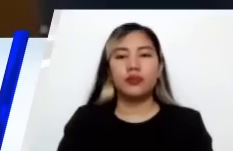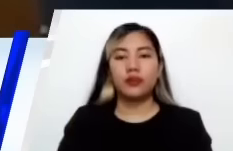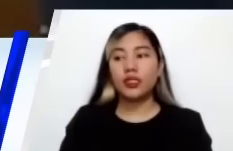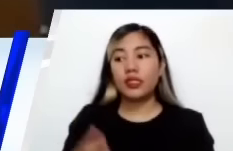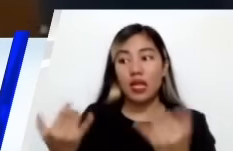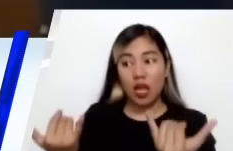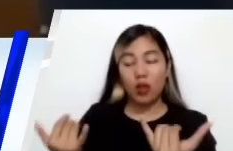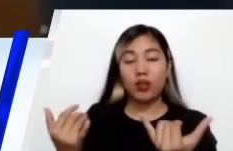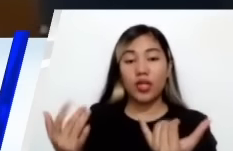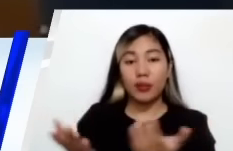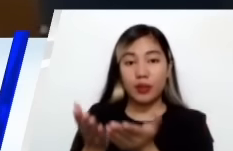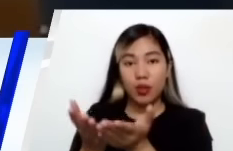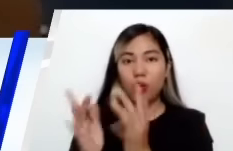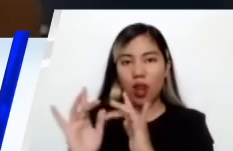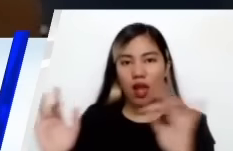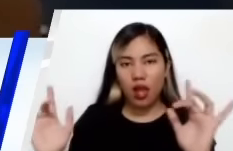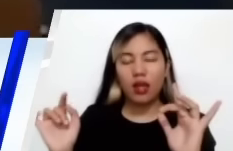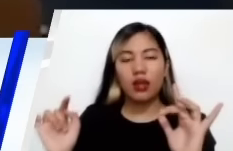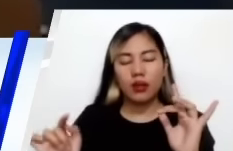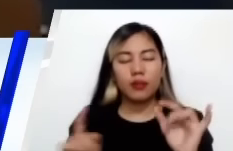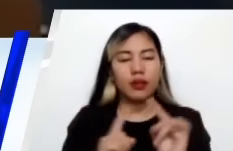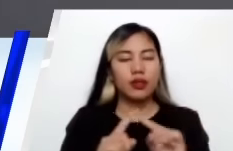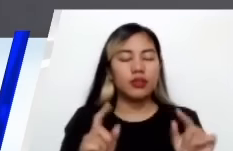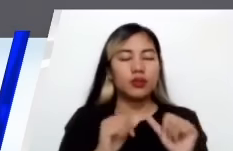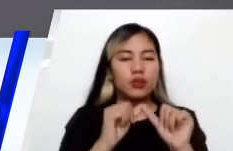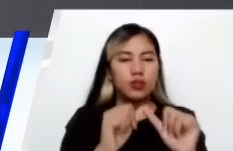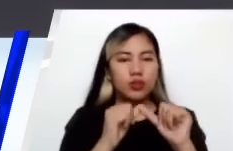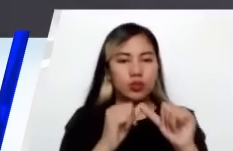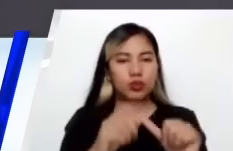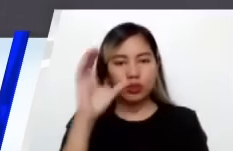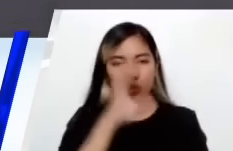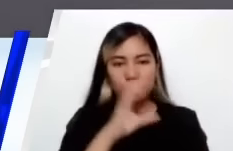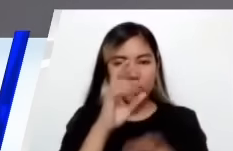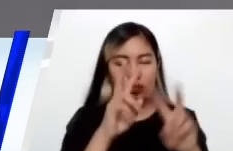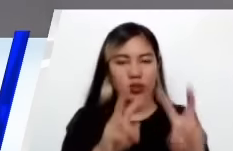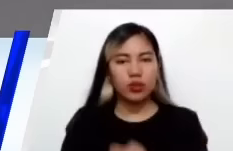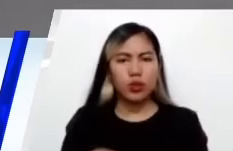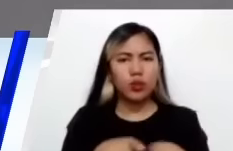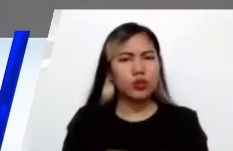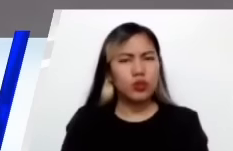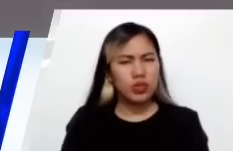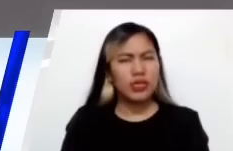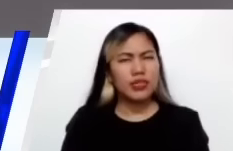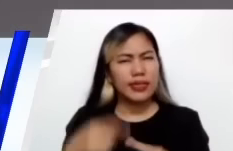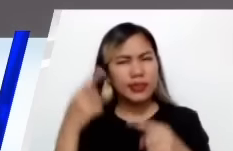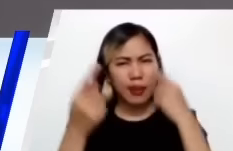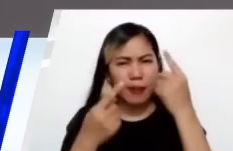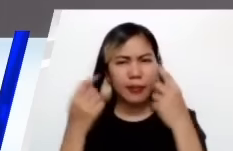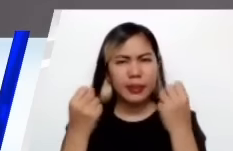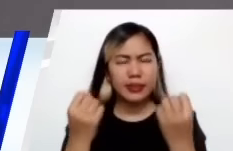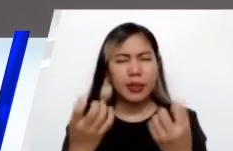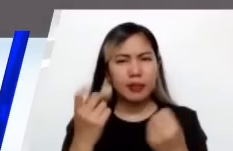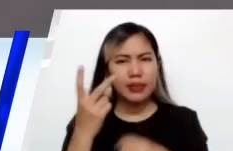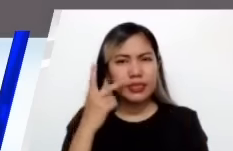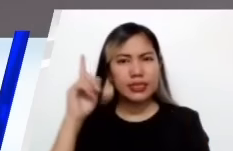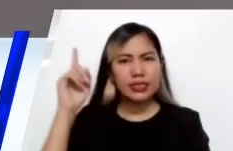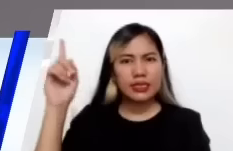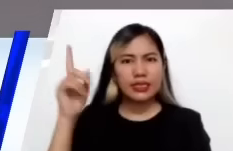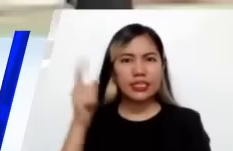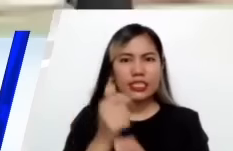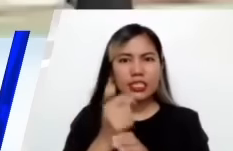pero patuloy ang pag-monitor ng mga otoridad. Ipinagtataka rin daw nila na maraming nakikitang tanker sa lugar kahit walang